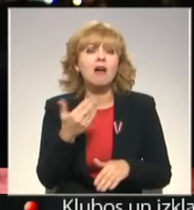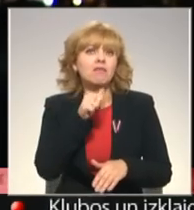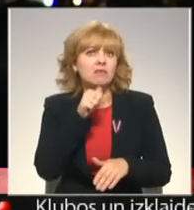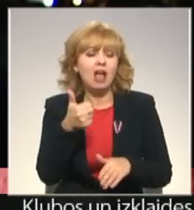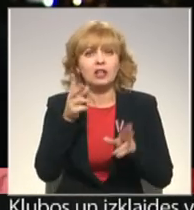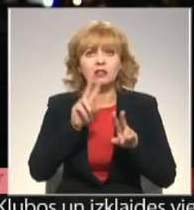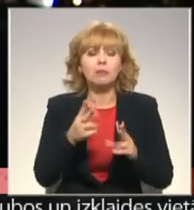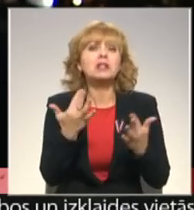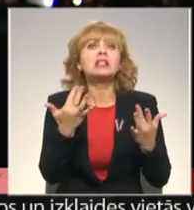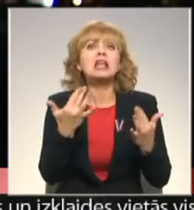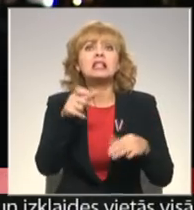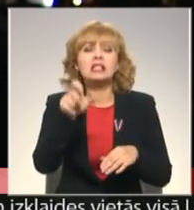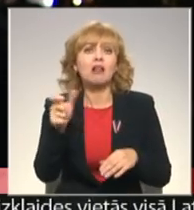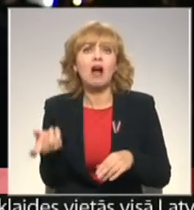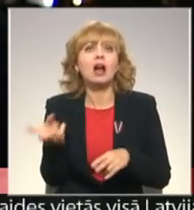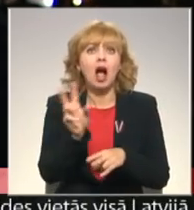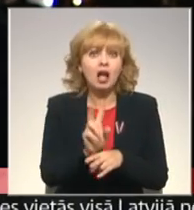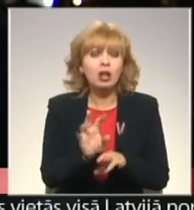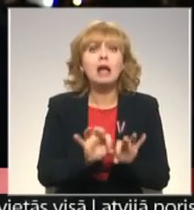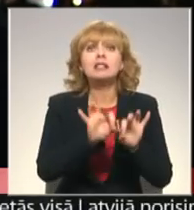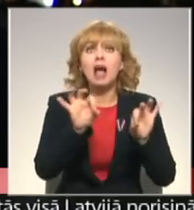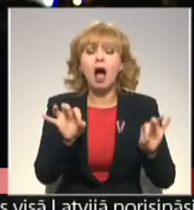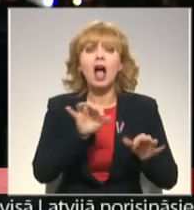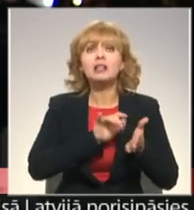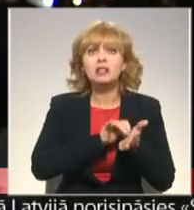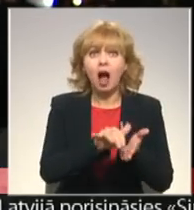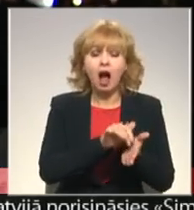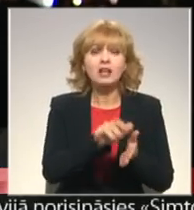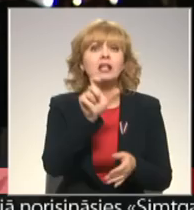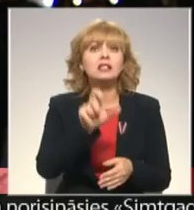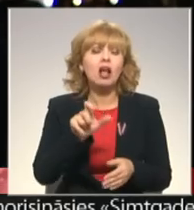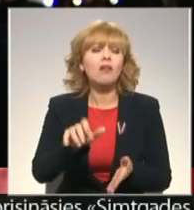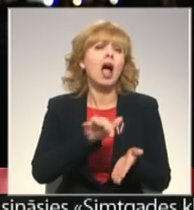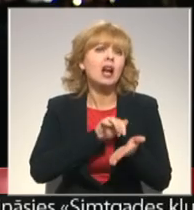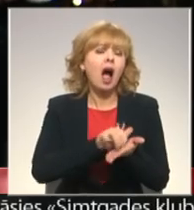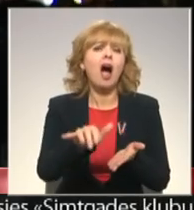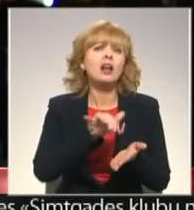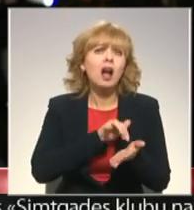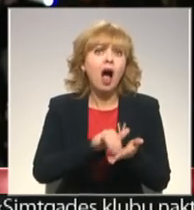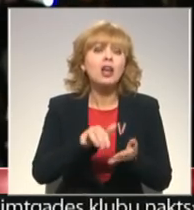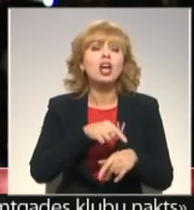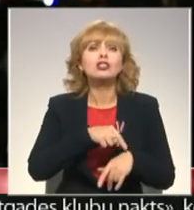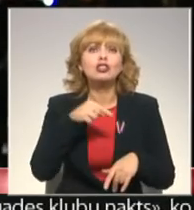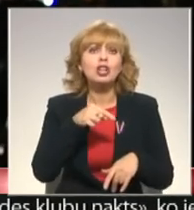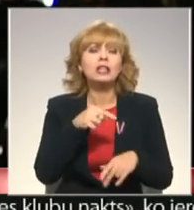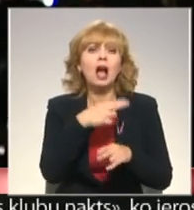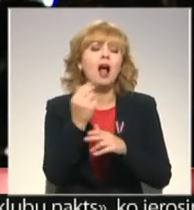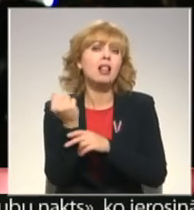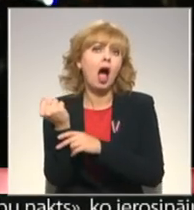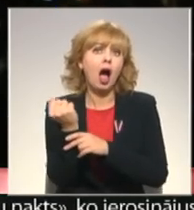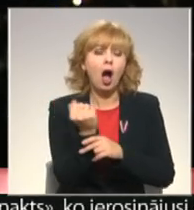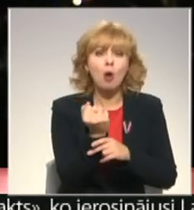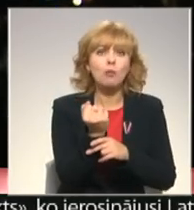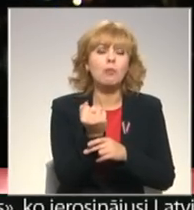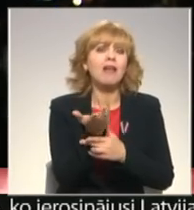īsti daudz cilvēkiu ir atnākuši bet kad gājiens sākās cilvēki tikai gāja un gāja un tiešām šķita ka lāpu straume ir teju